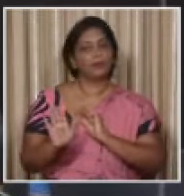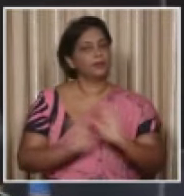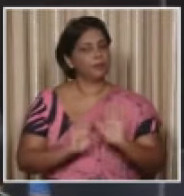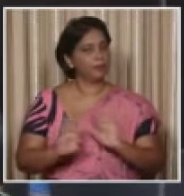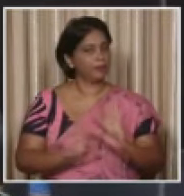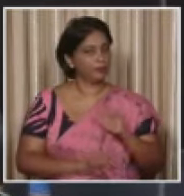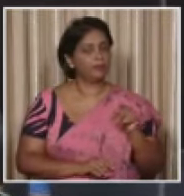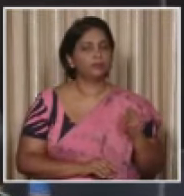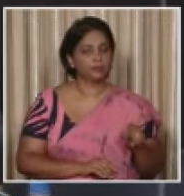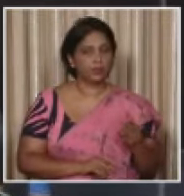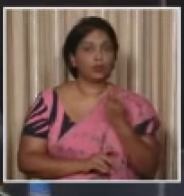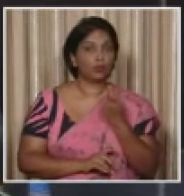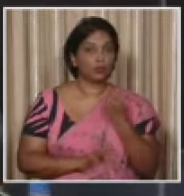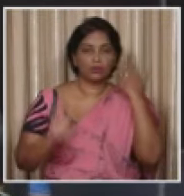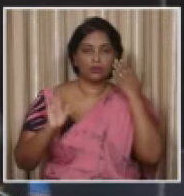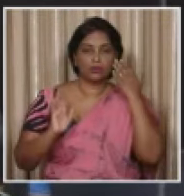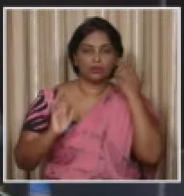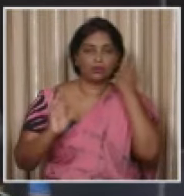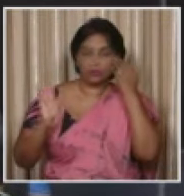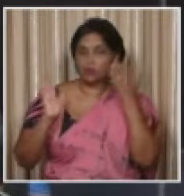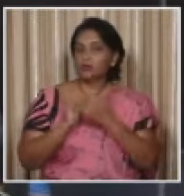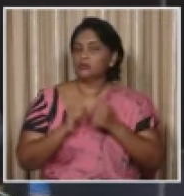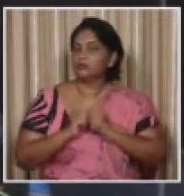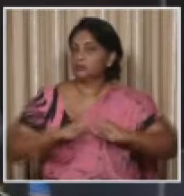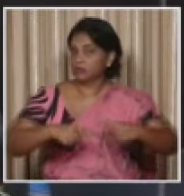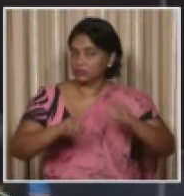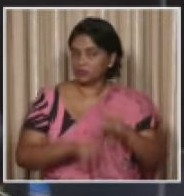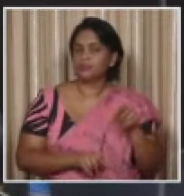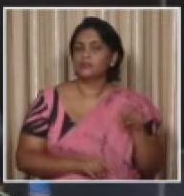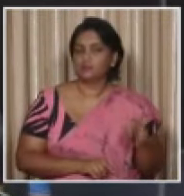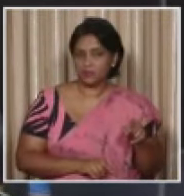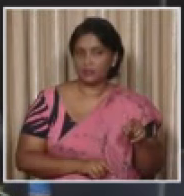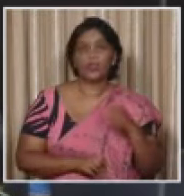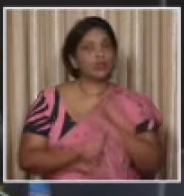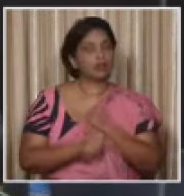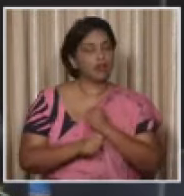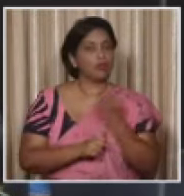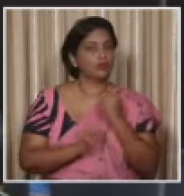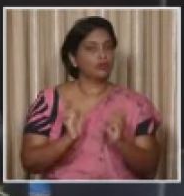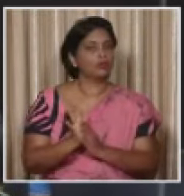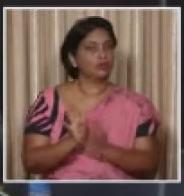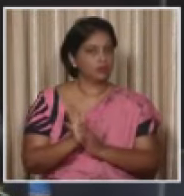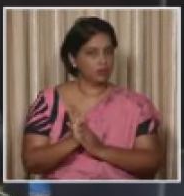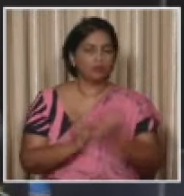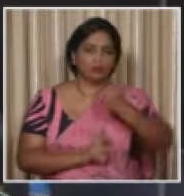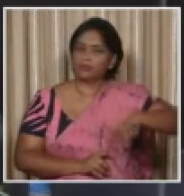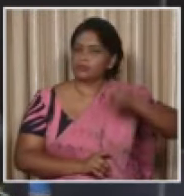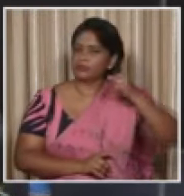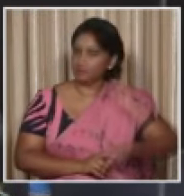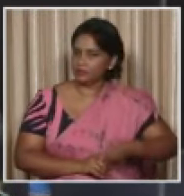සහ මූල්‍ය සාධිපත්‍ය පවත්වගෙන යාම පිළිබඳව රජයේ මුදල් කාර්ක සභාව එකඟ වන